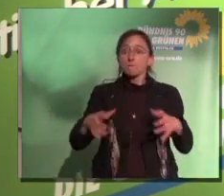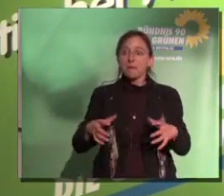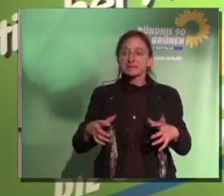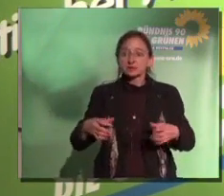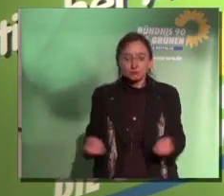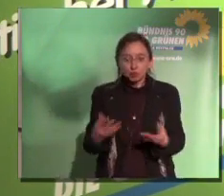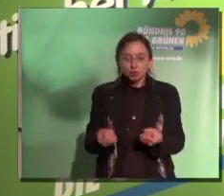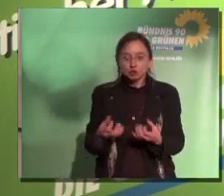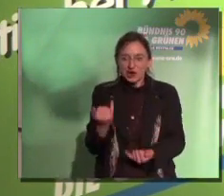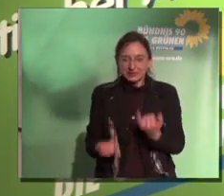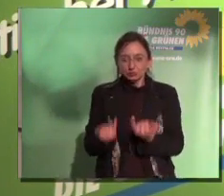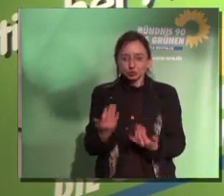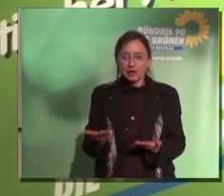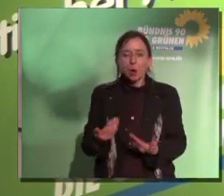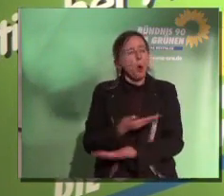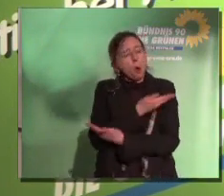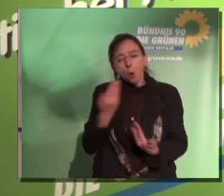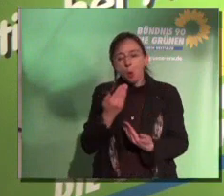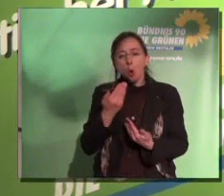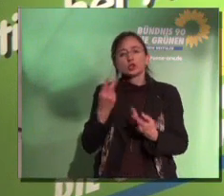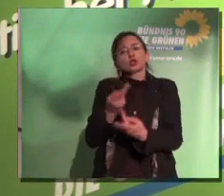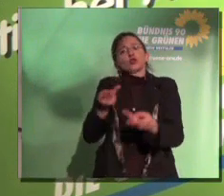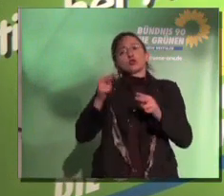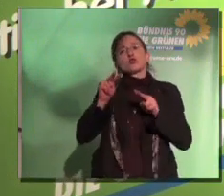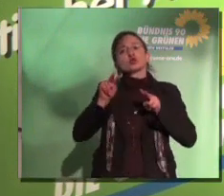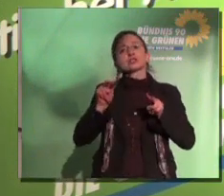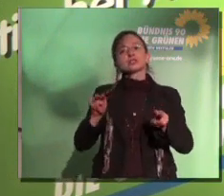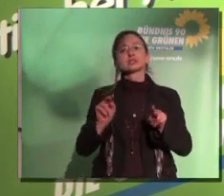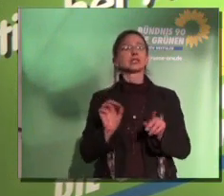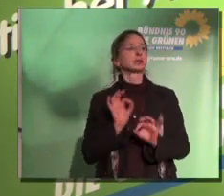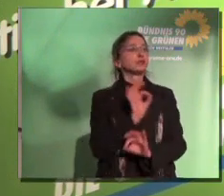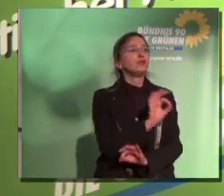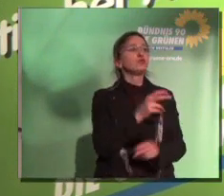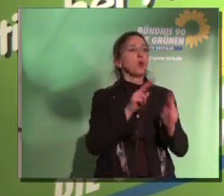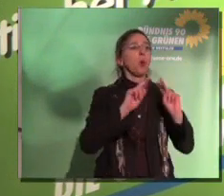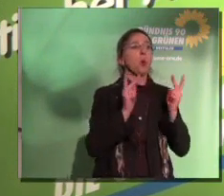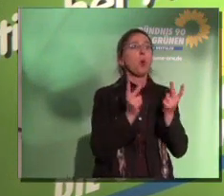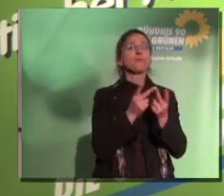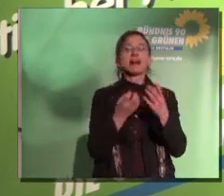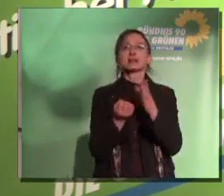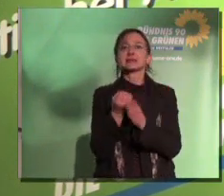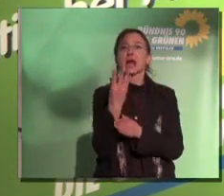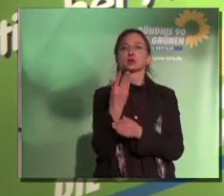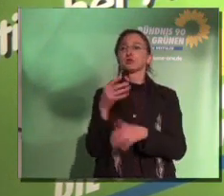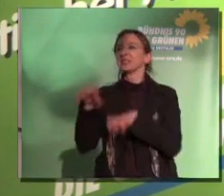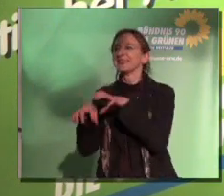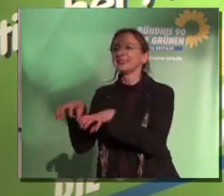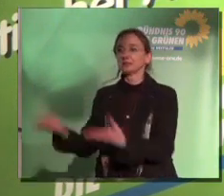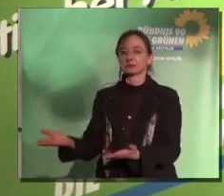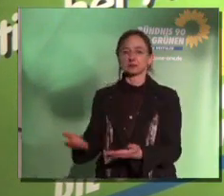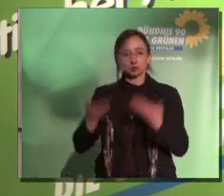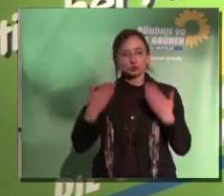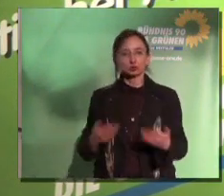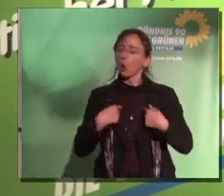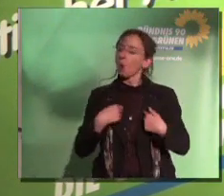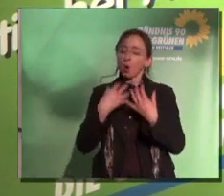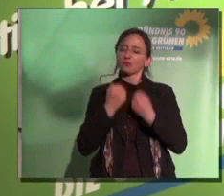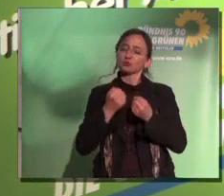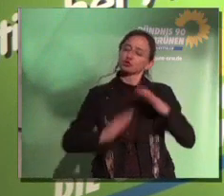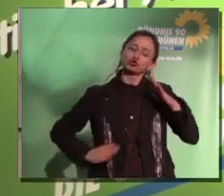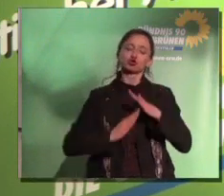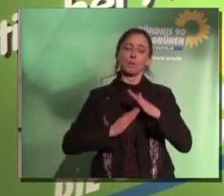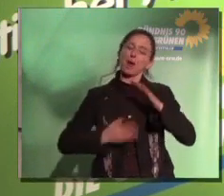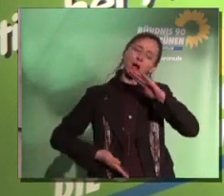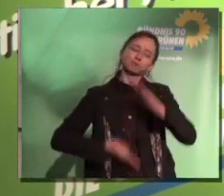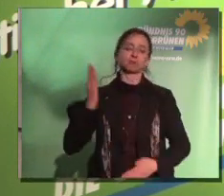das ohne Rücksicht auf Natur und Tier und Umwelt machen. Und das, liebe Freunde und Freunde, das wollen wir stoppen. Diese